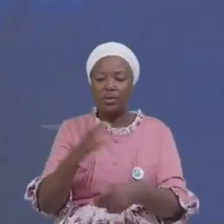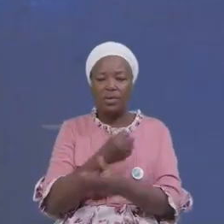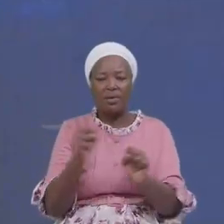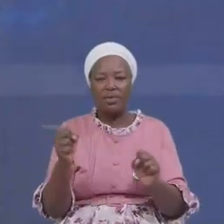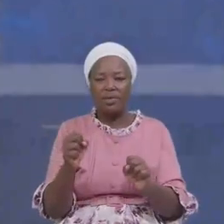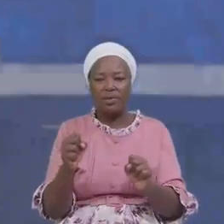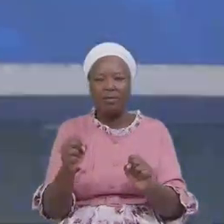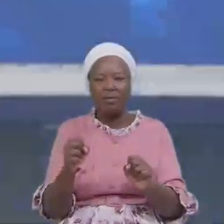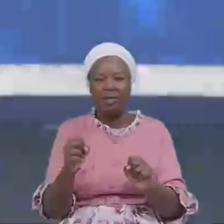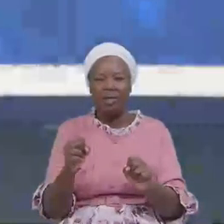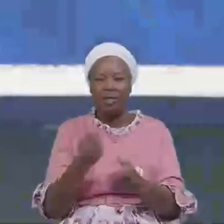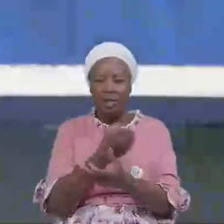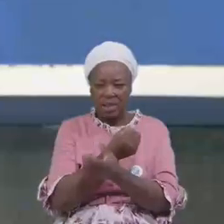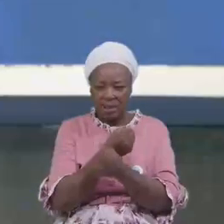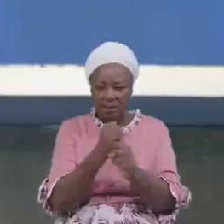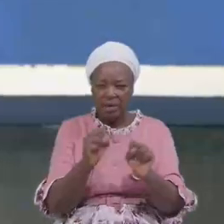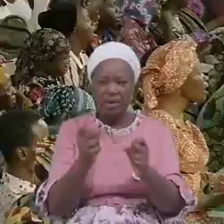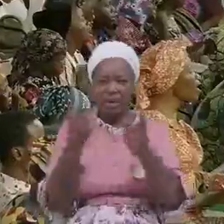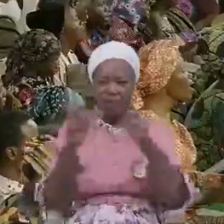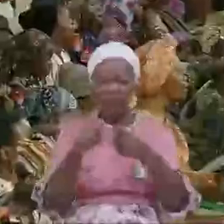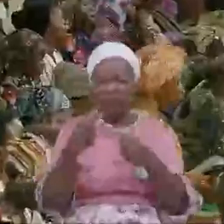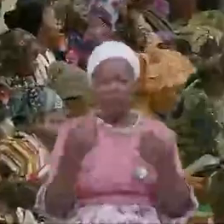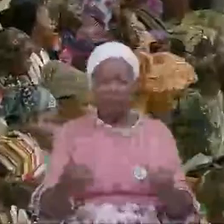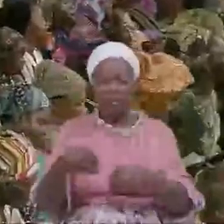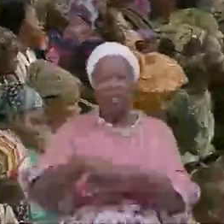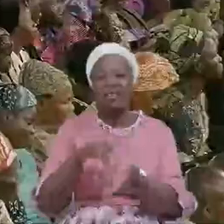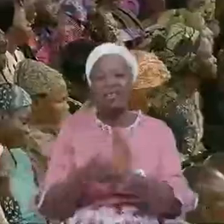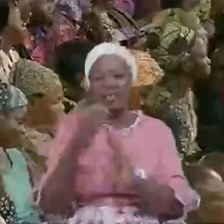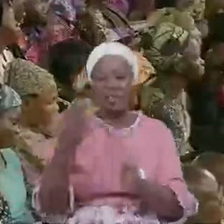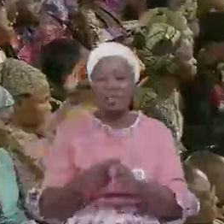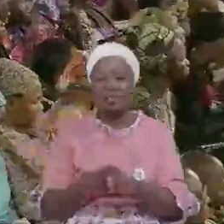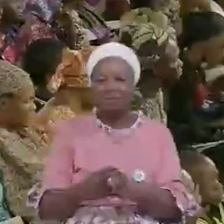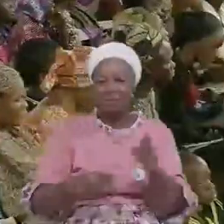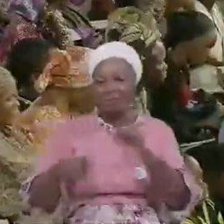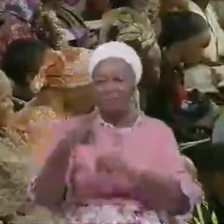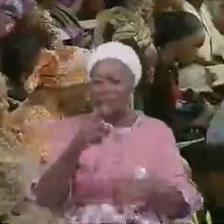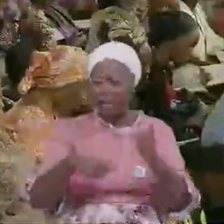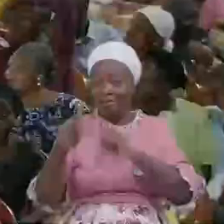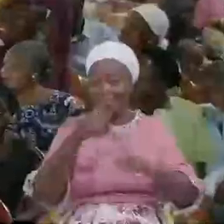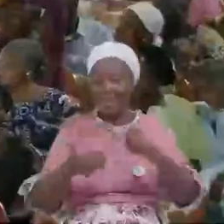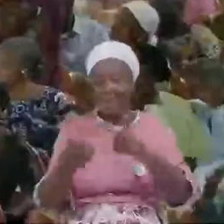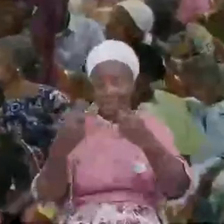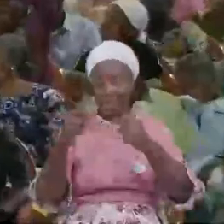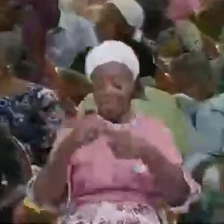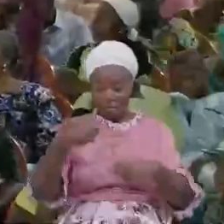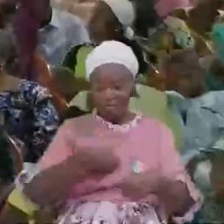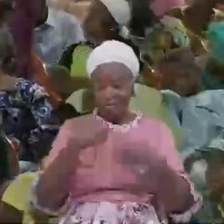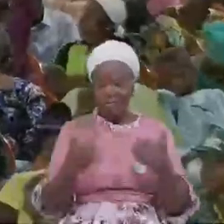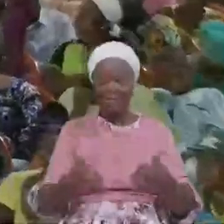Ce don de salut, de rédemption te parvient ce soir. Cela me parvient ce soir.